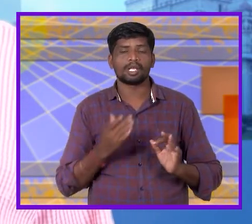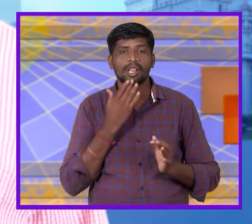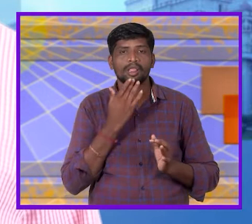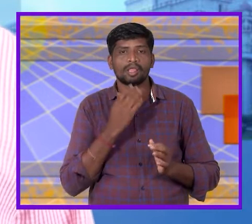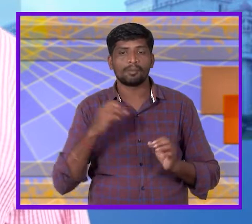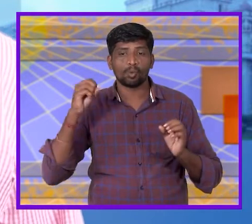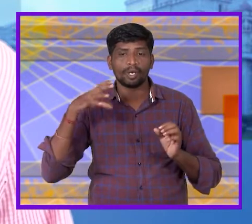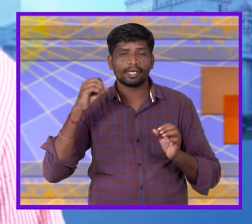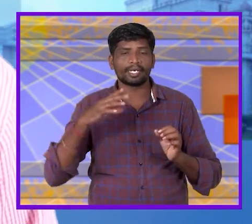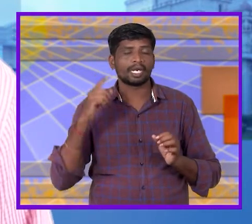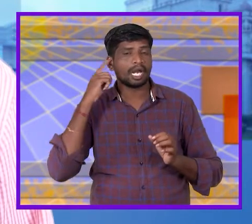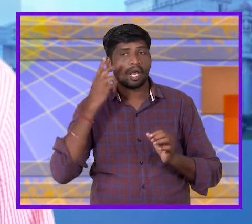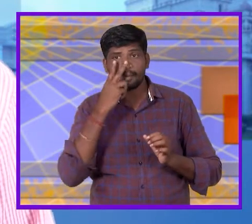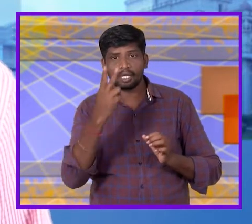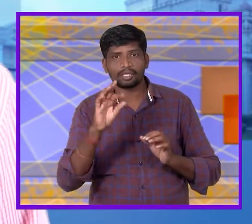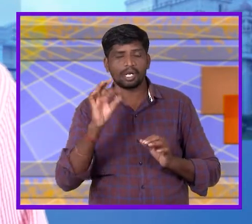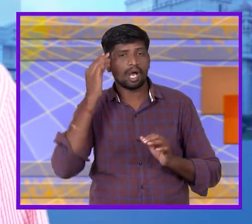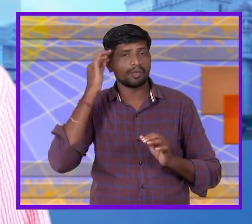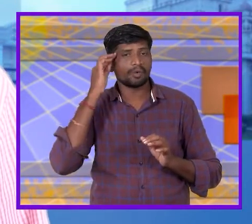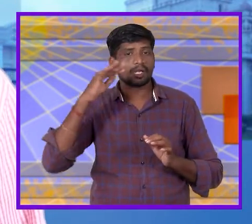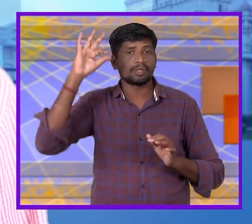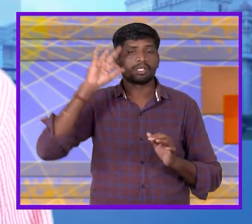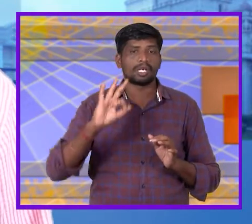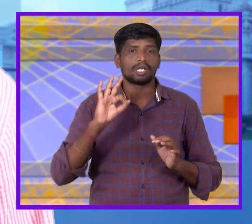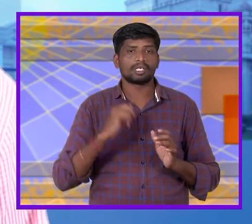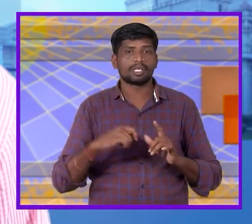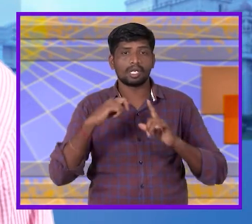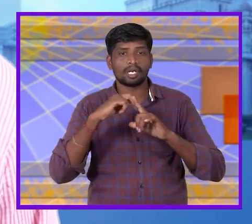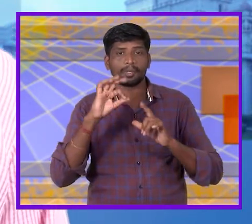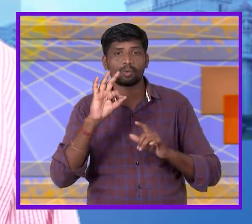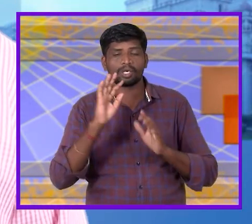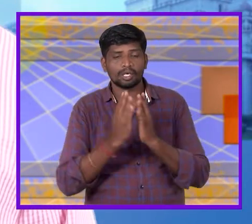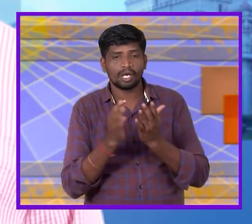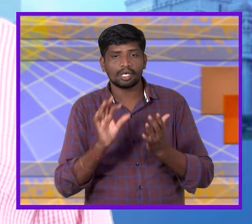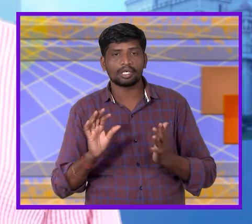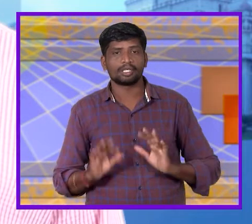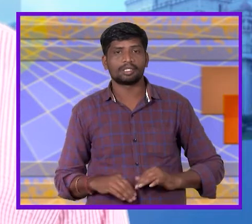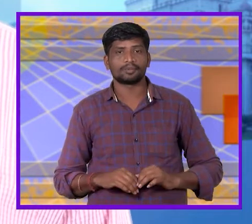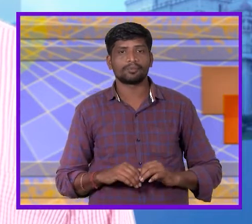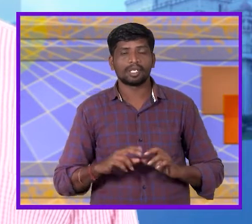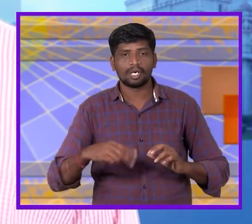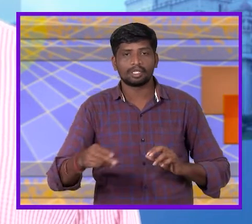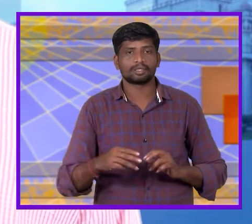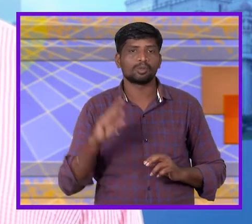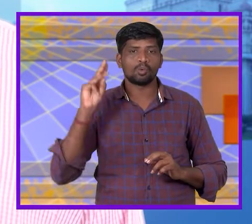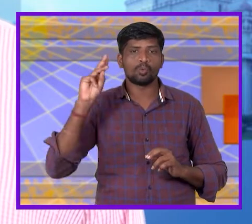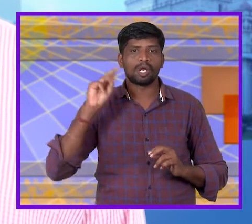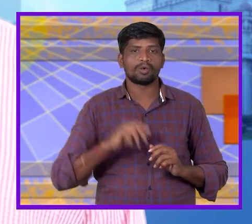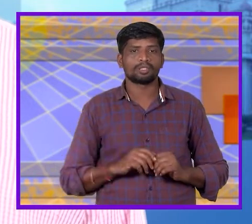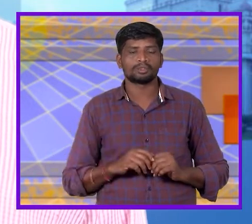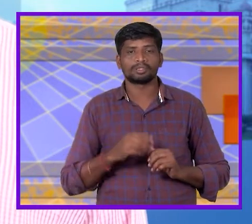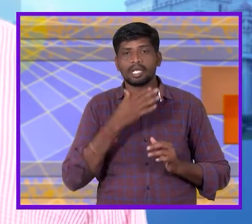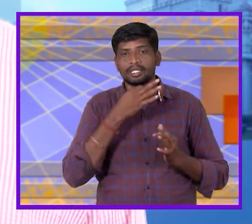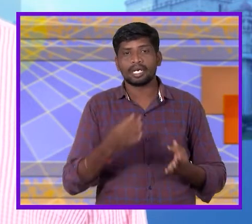குளிர் இடங்களில் நம்முடைய கன்னிமாரா நூலகம் அருமையாக வைத்து போற்றப்படுகிறது. அடுத்து நம்ம பார்க்க போகிறது சென்னையில்